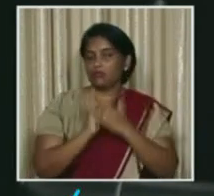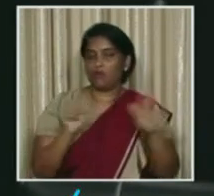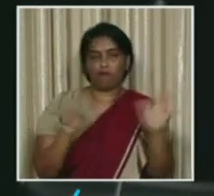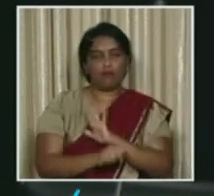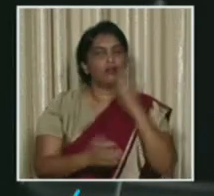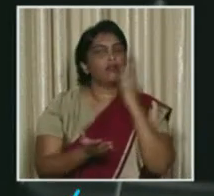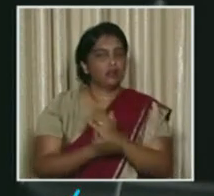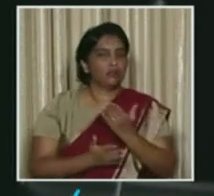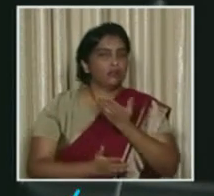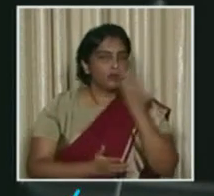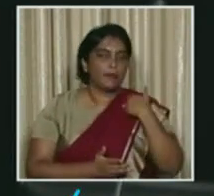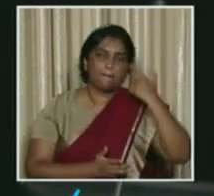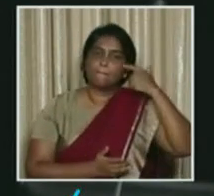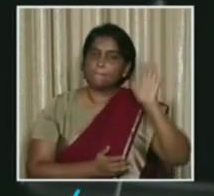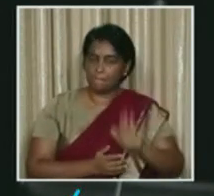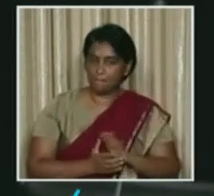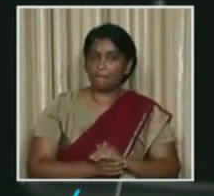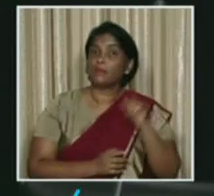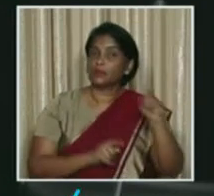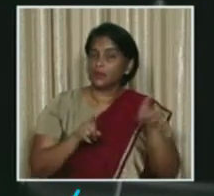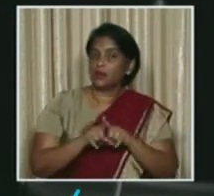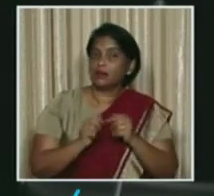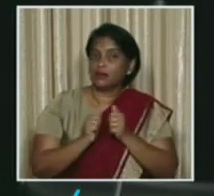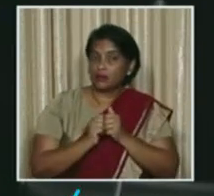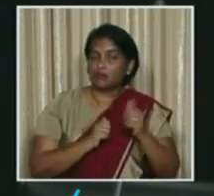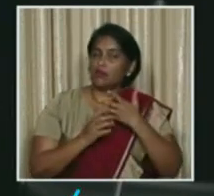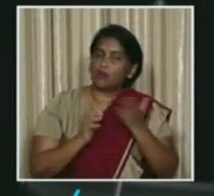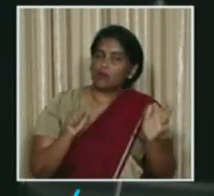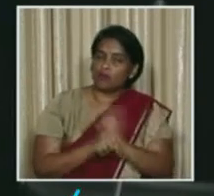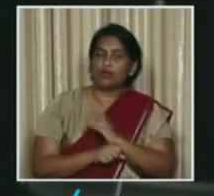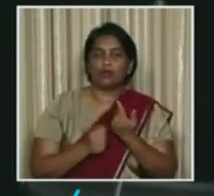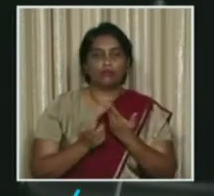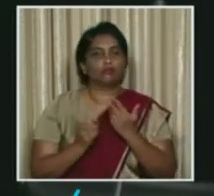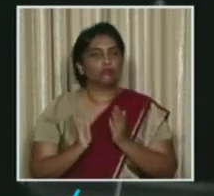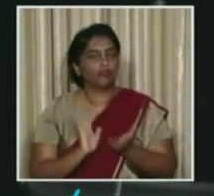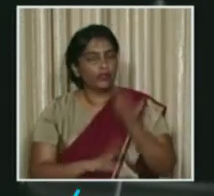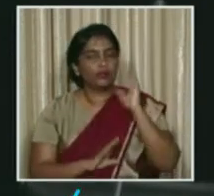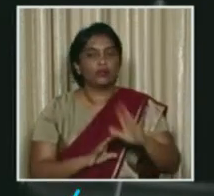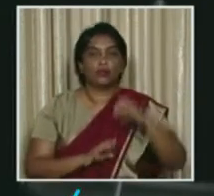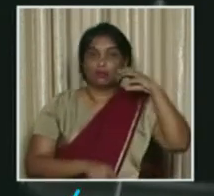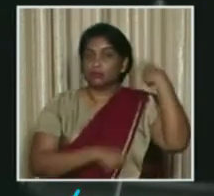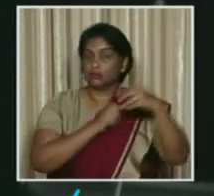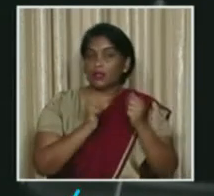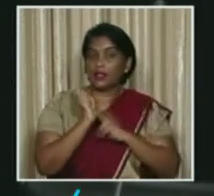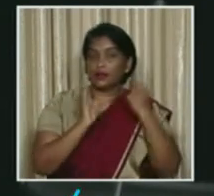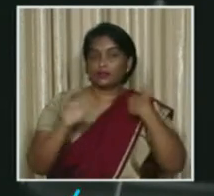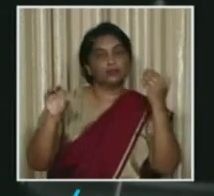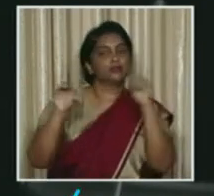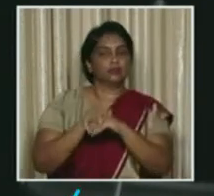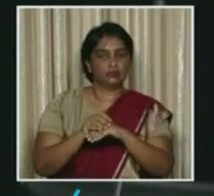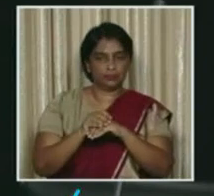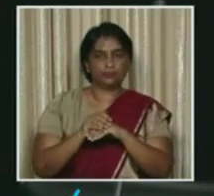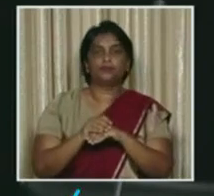දැමීමට හැකි වෙතයි අපේක්ෂා කෙරේ. එමෙන්ම හැකිය උපරිම අයුරින් පුනර්ජනීය බලශක්ති ප්‍රභවයන් ජාතික පද්ධතියට සම්බන්ධ කිරීම